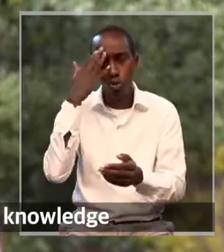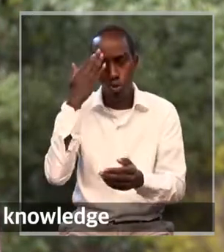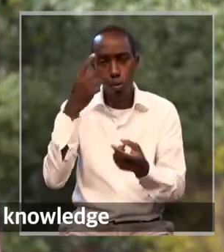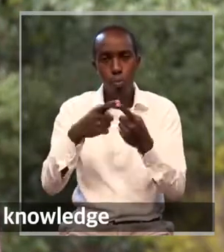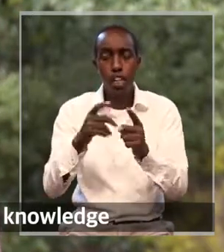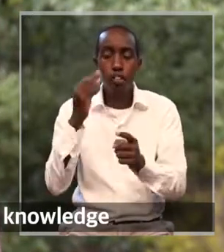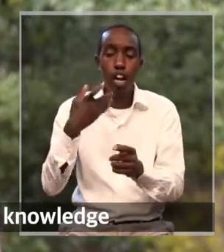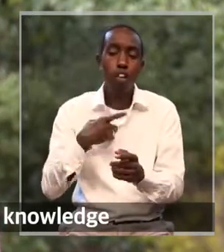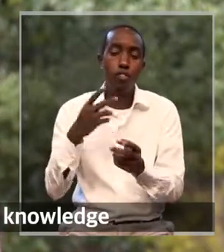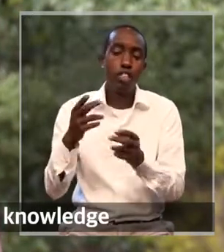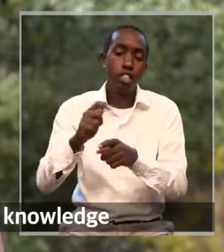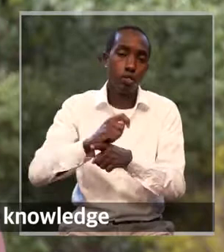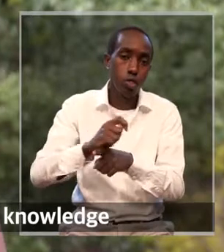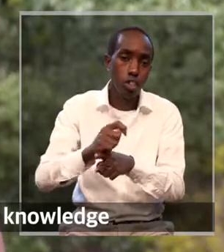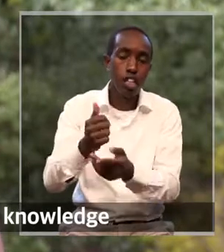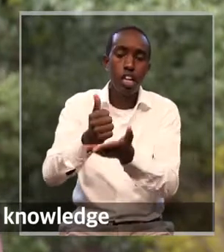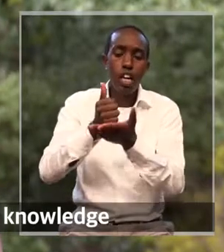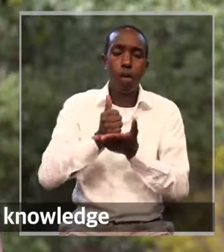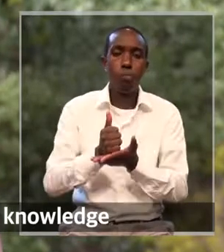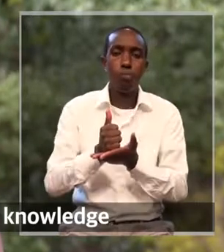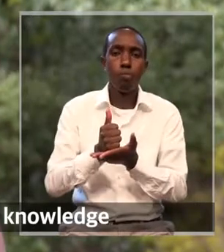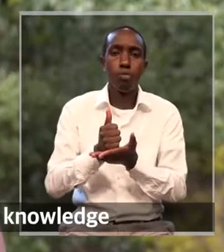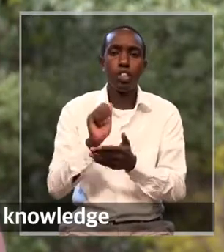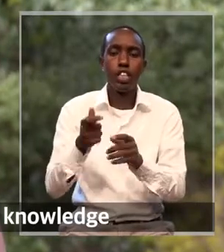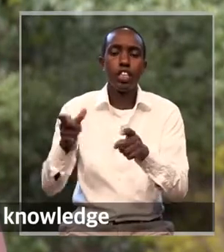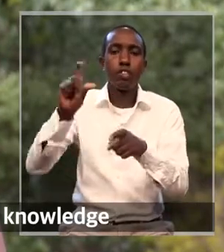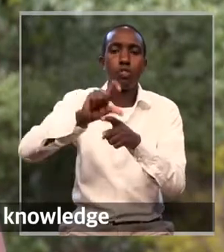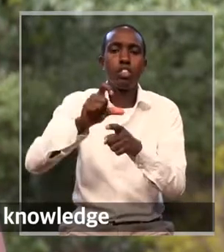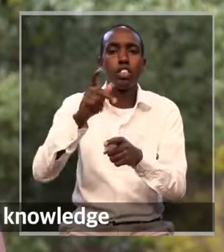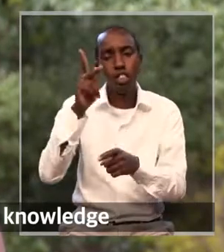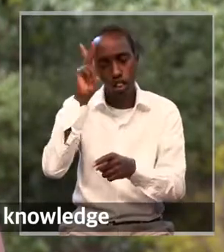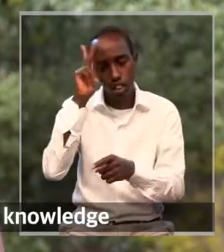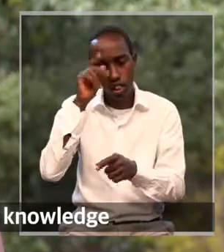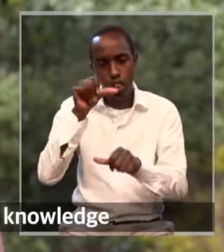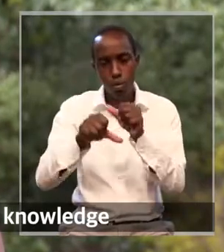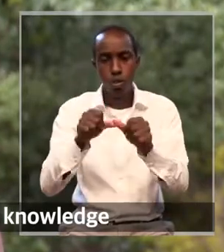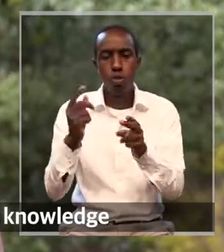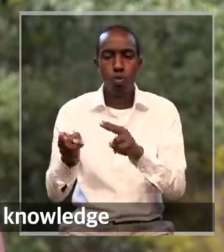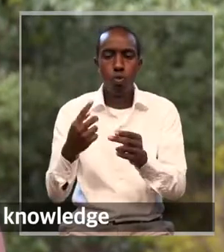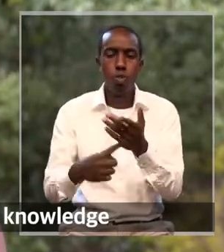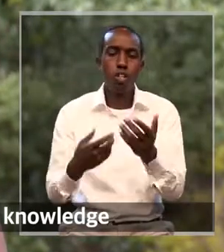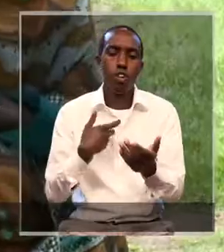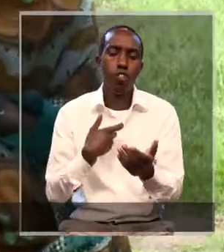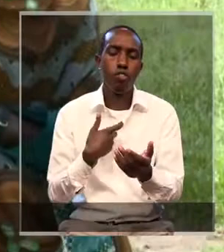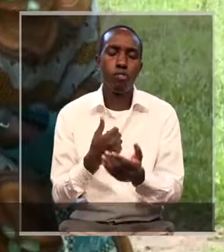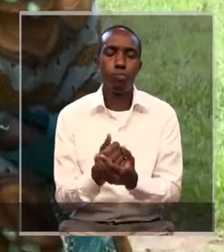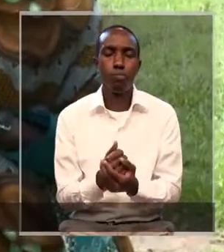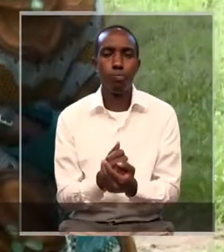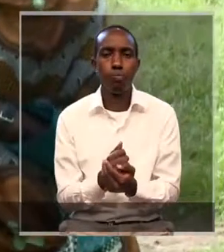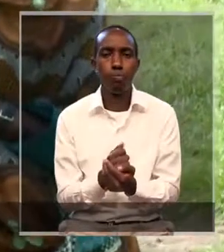ariko ubundi ya hari amahugurwa adufasha kugira ngo twongere ubumenyi kuri bwa bundi twari dufite